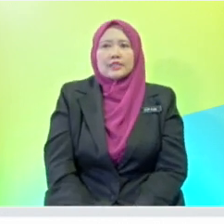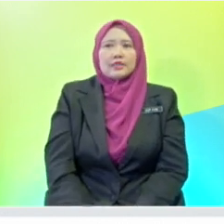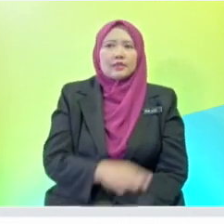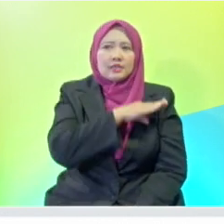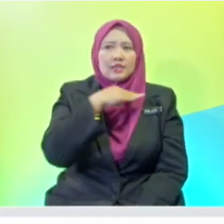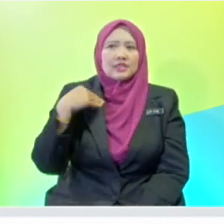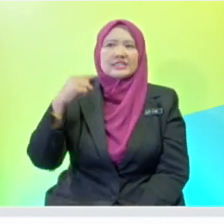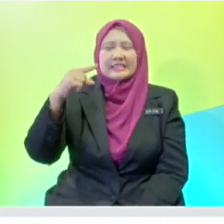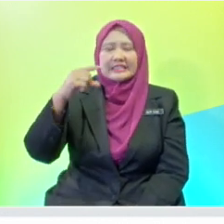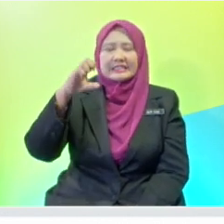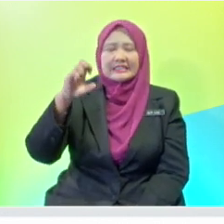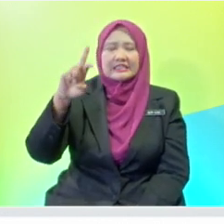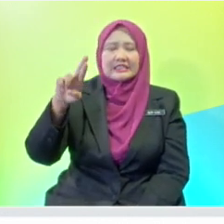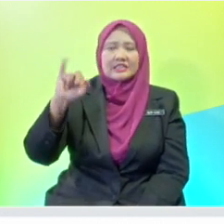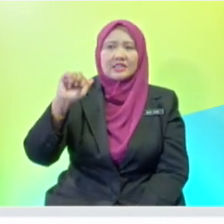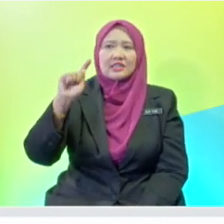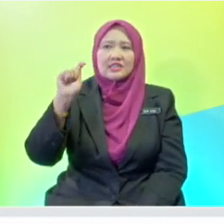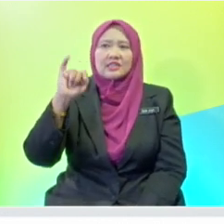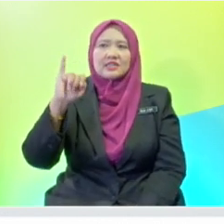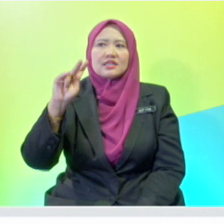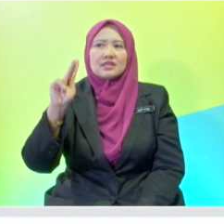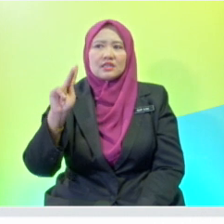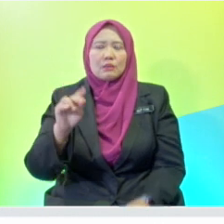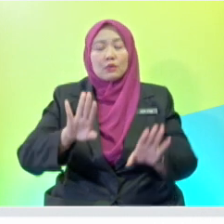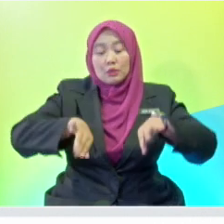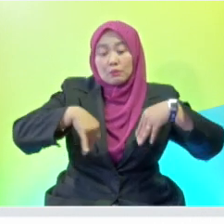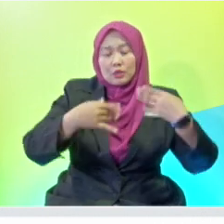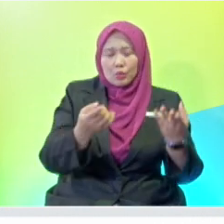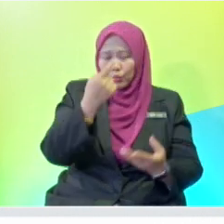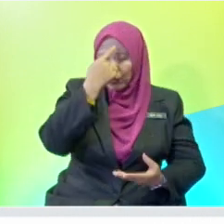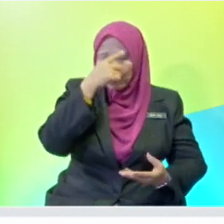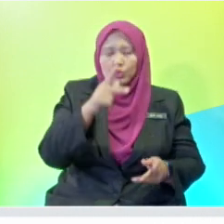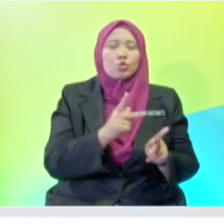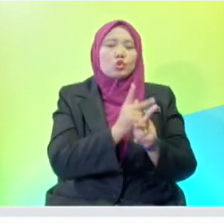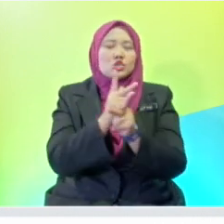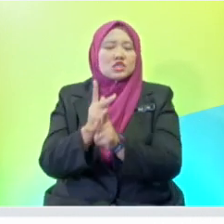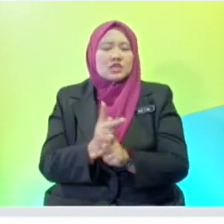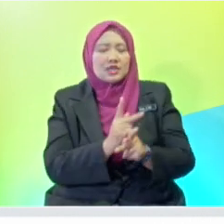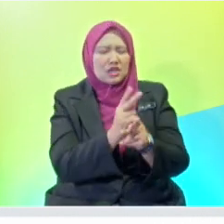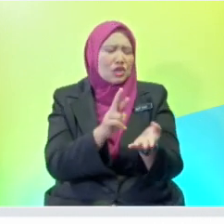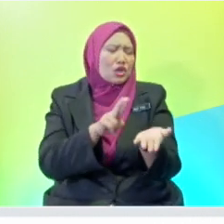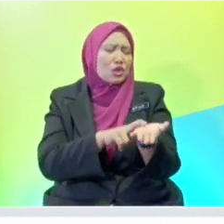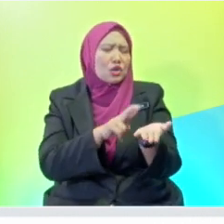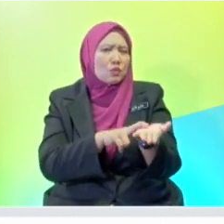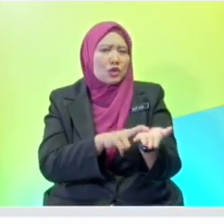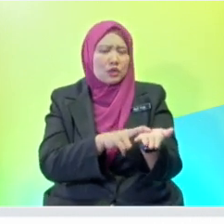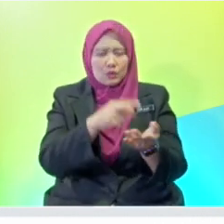perawatan dan juga bagaimana penjagaan kesehatan untuk menjamin tahap kesejahteraan